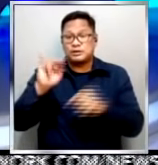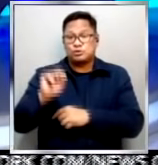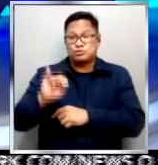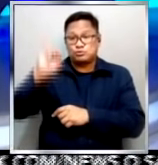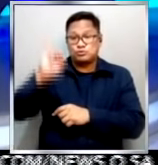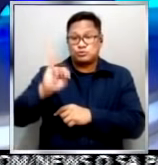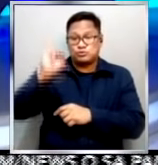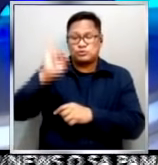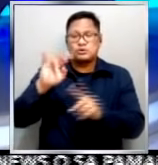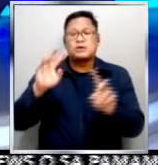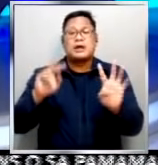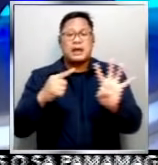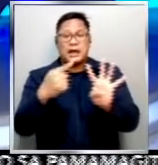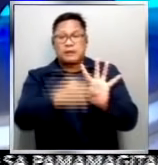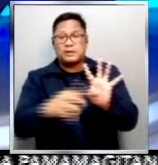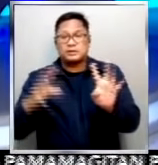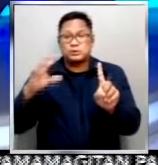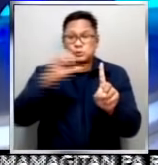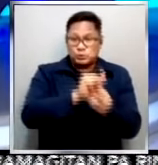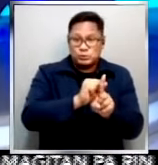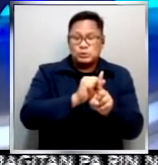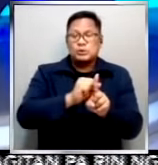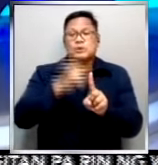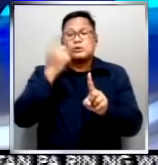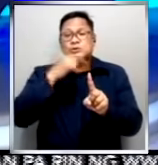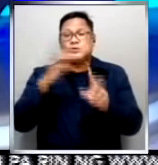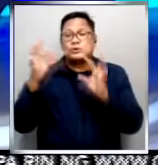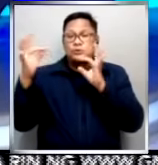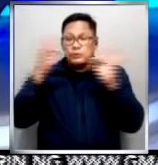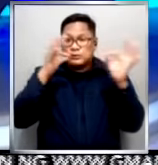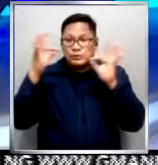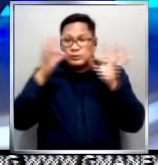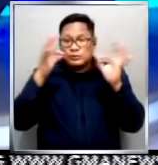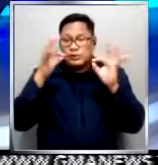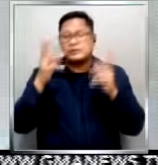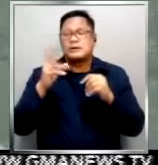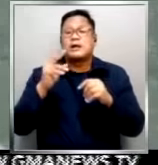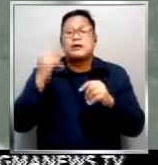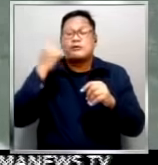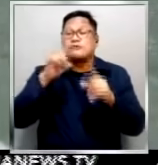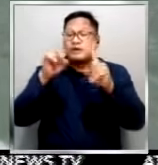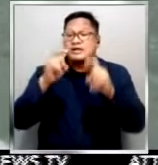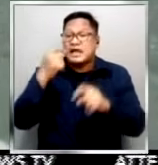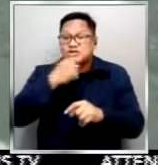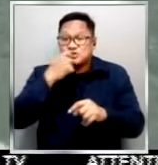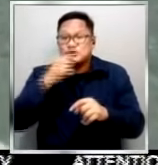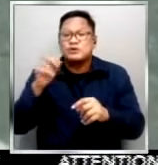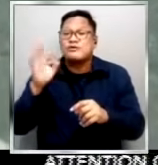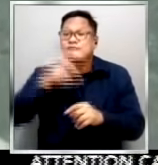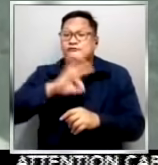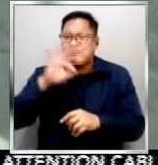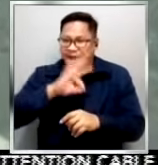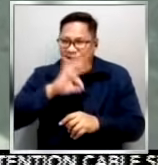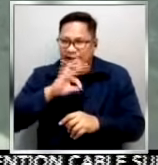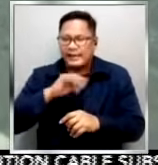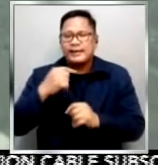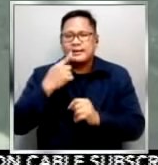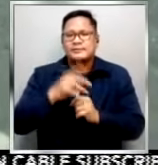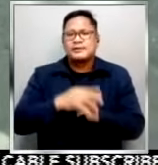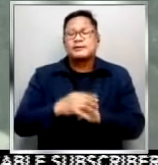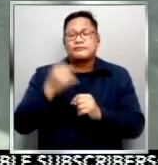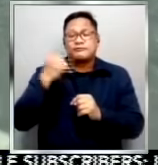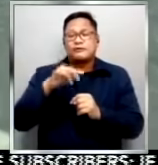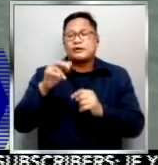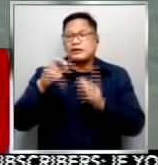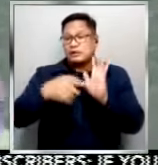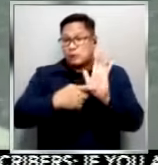dahil naman sa paggamit ng peking COVID-19 antigen test result. Isa ang negative antigen test result sa mga requirement para makapasok